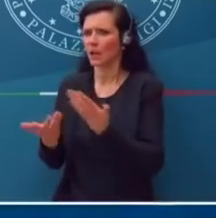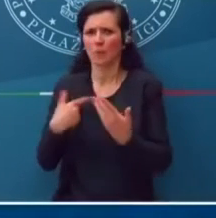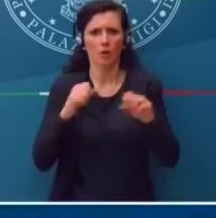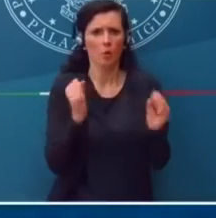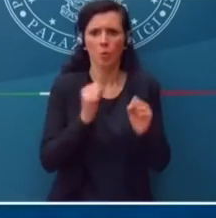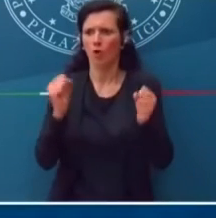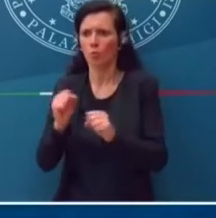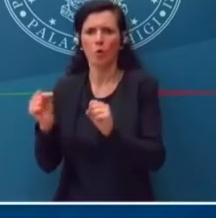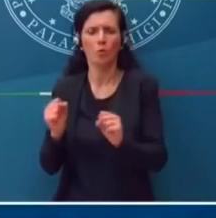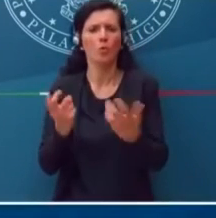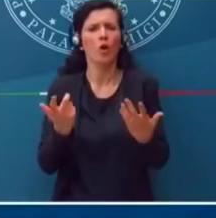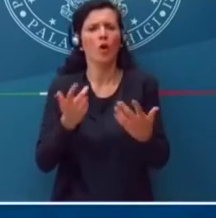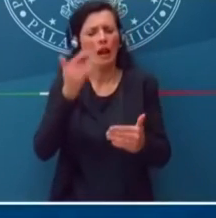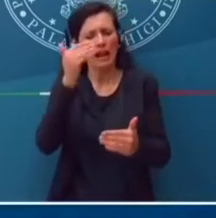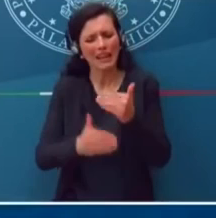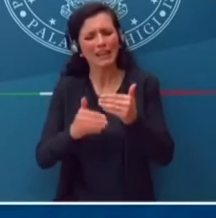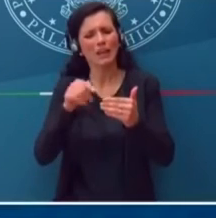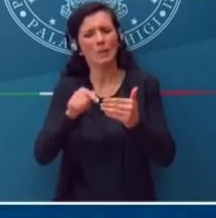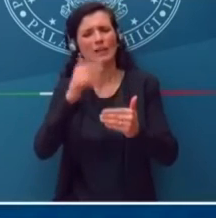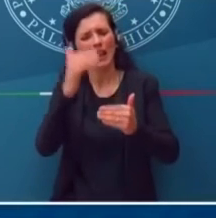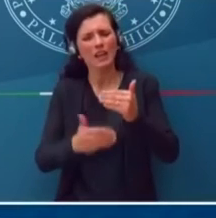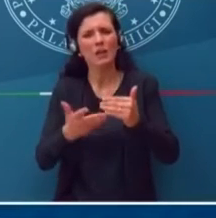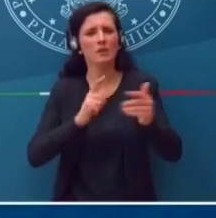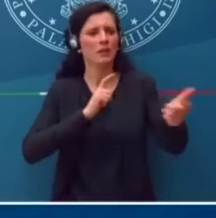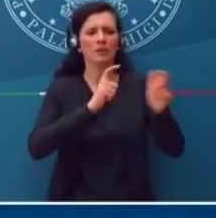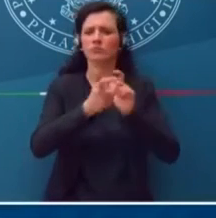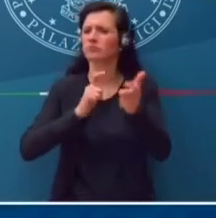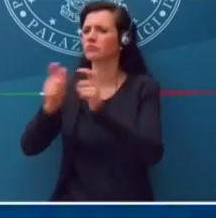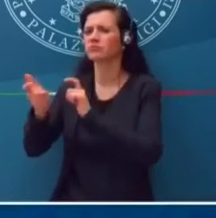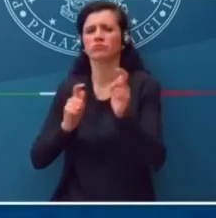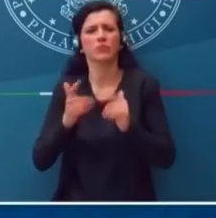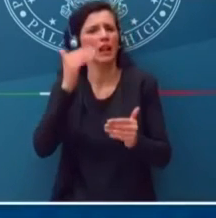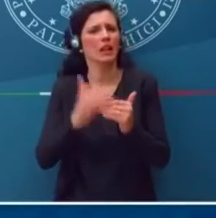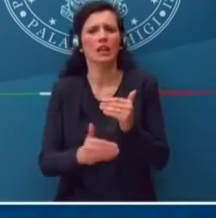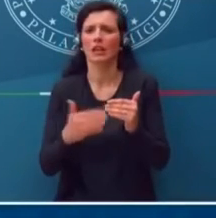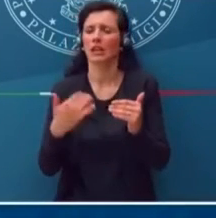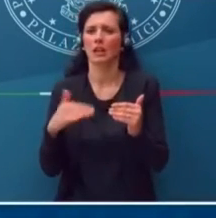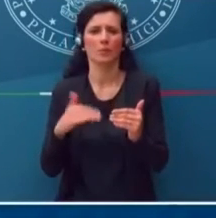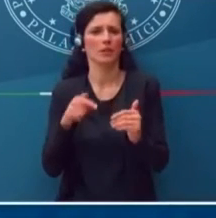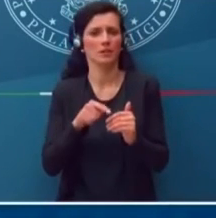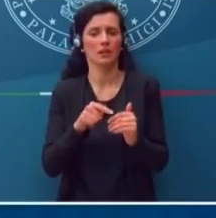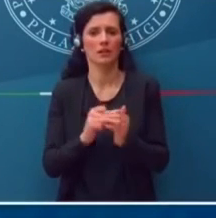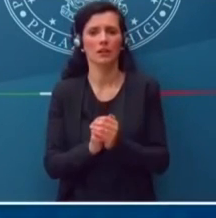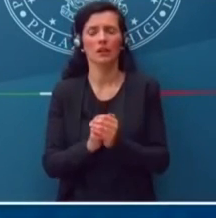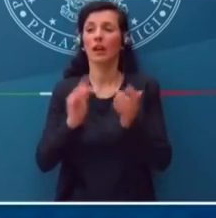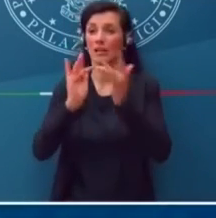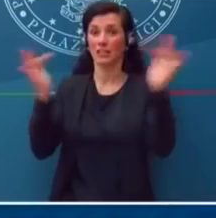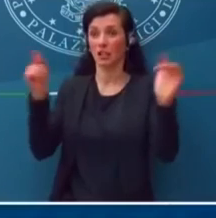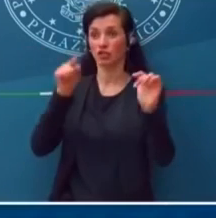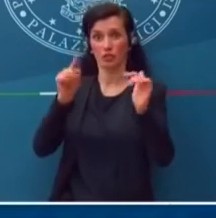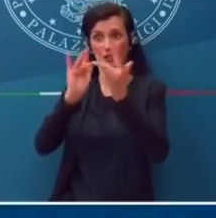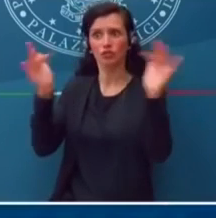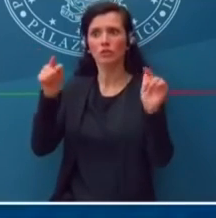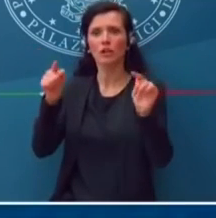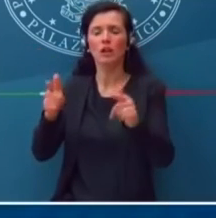prima, anche limitati nelle interazioni sociali. E la digitalizzazione è stata